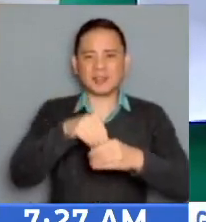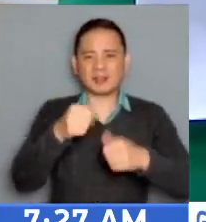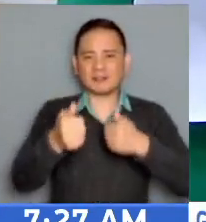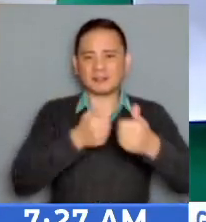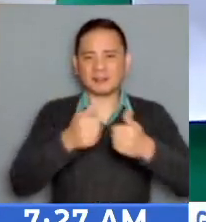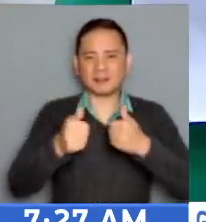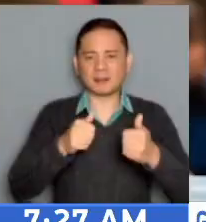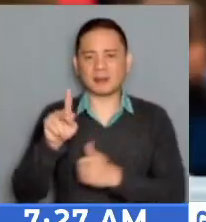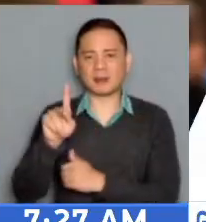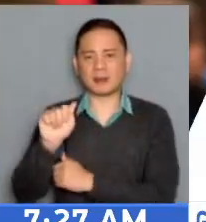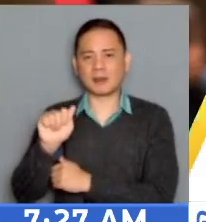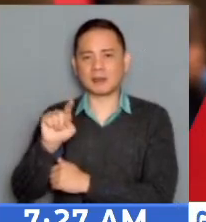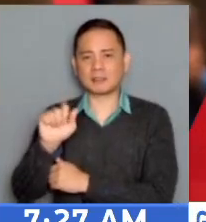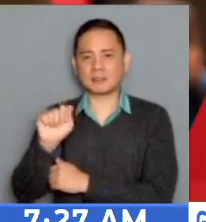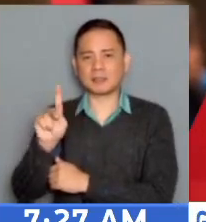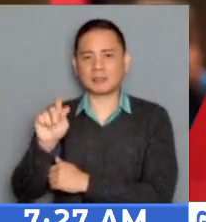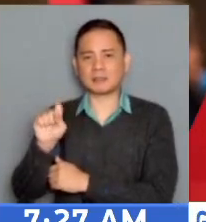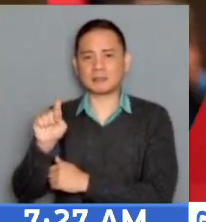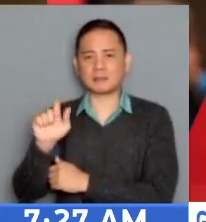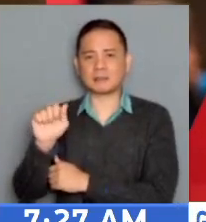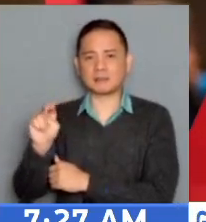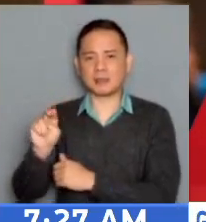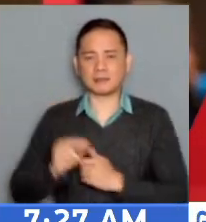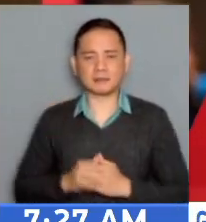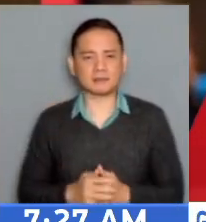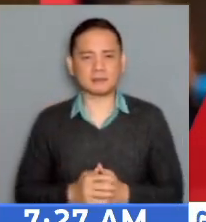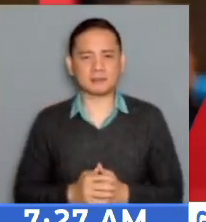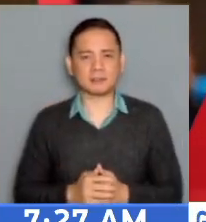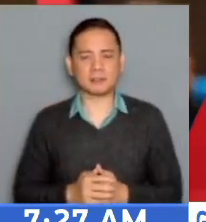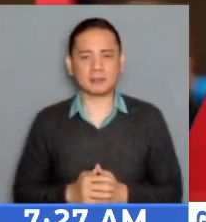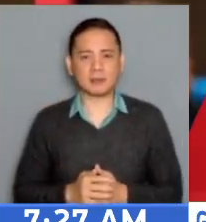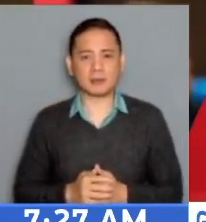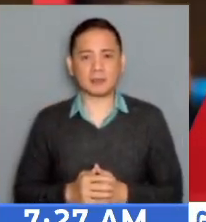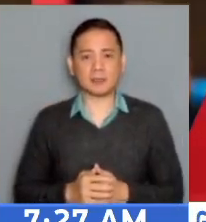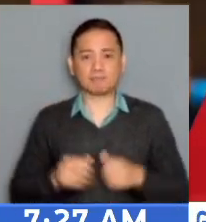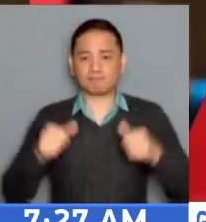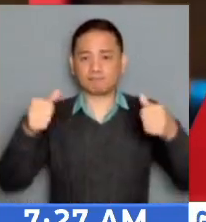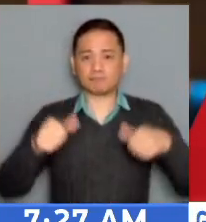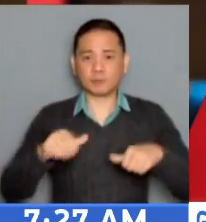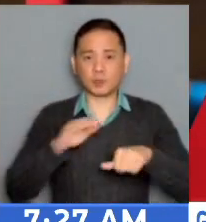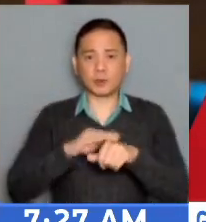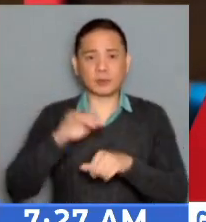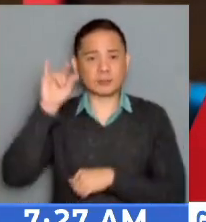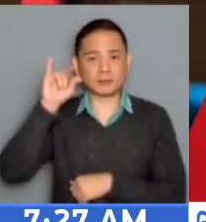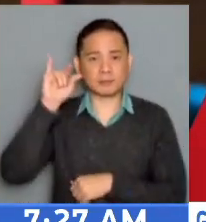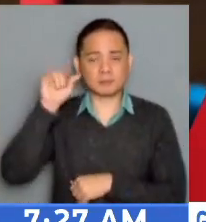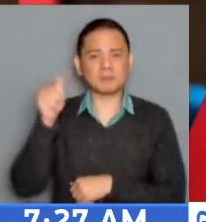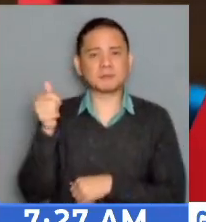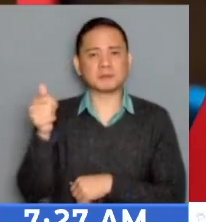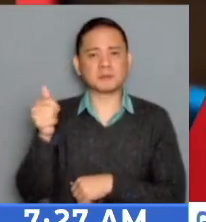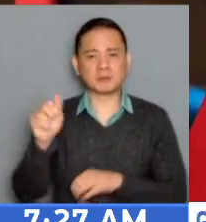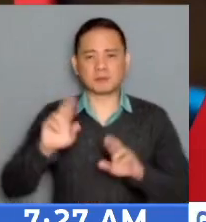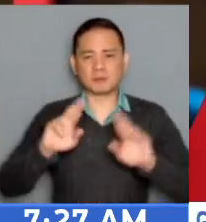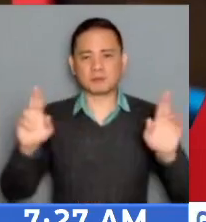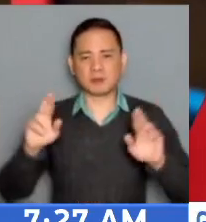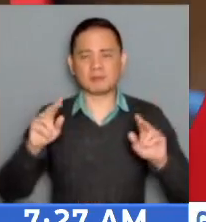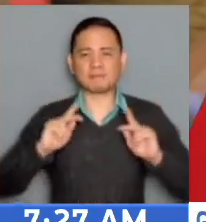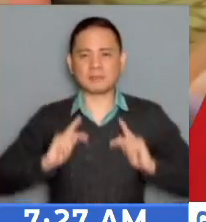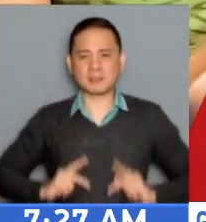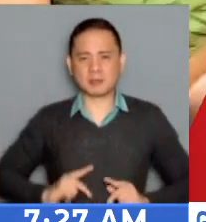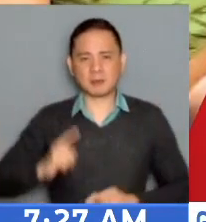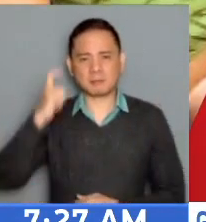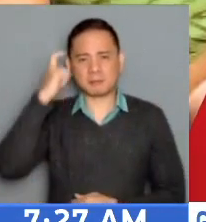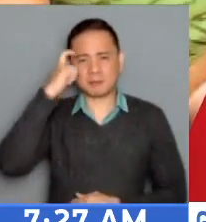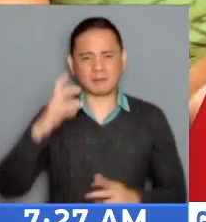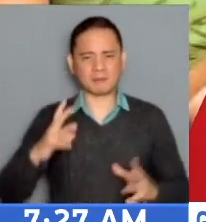linggo. Inanunsyo ito ni Obiena sa kanyang Instagram. Anya, ready naman siya physically at mentally. Pero wala raw airline na pumayag